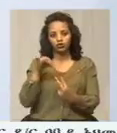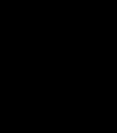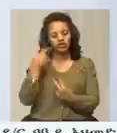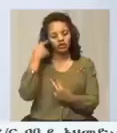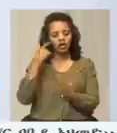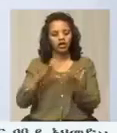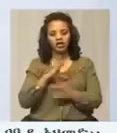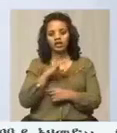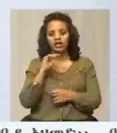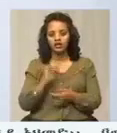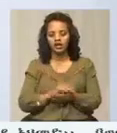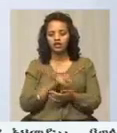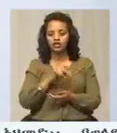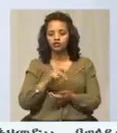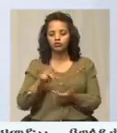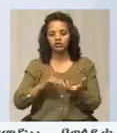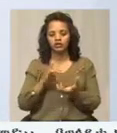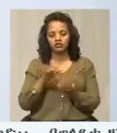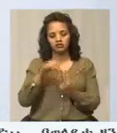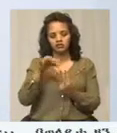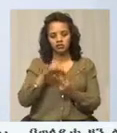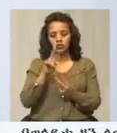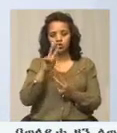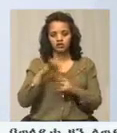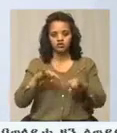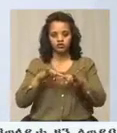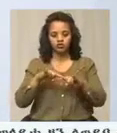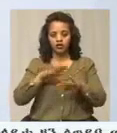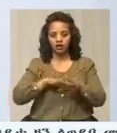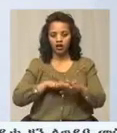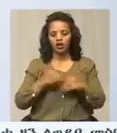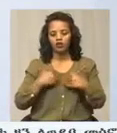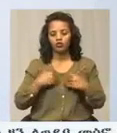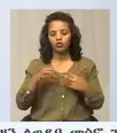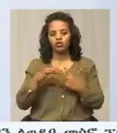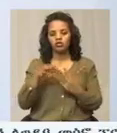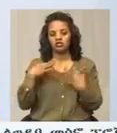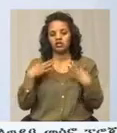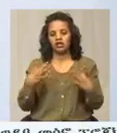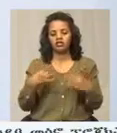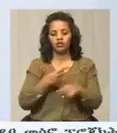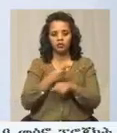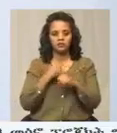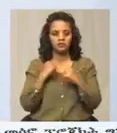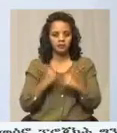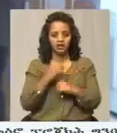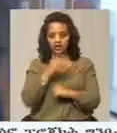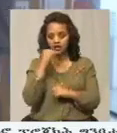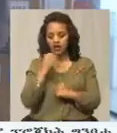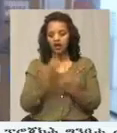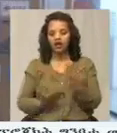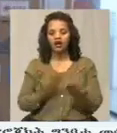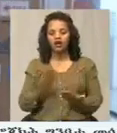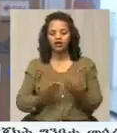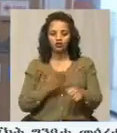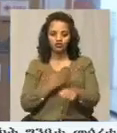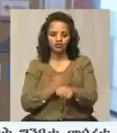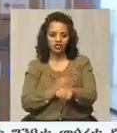ክልልና በደቡብ ክልል በተመረጡ 2 ዞኖች ላይ ያሉ ጤና ተቋማትን ለማጠናከርና አገልግሎቱን